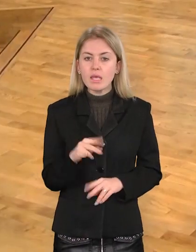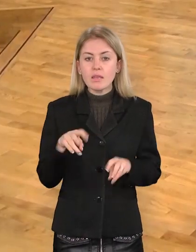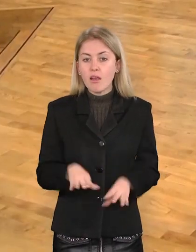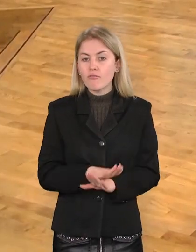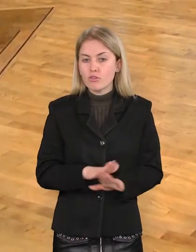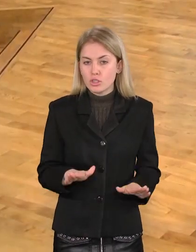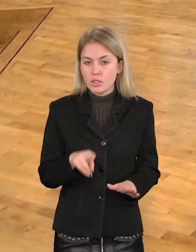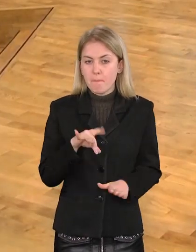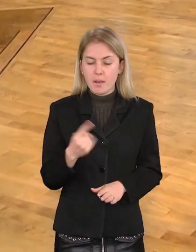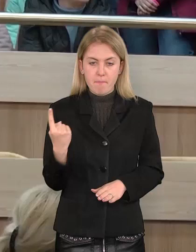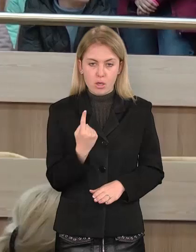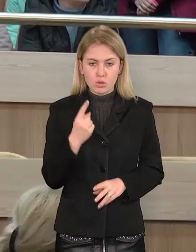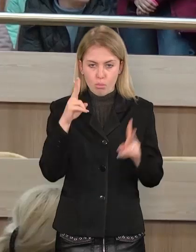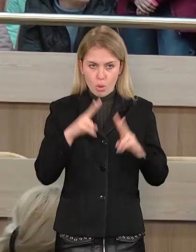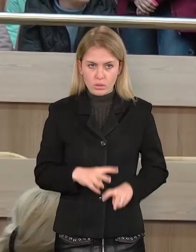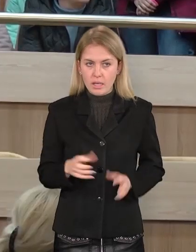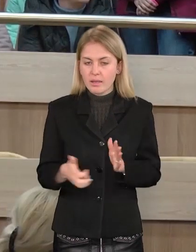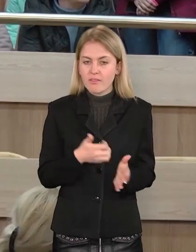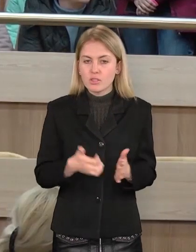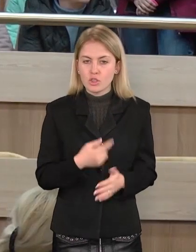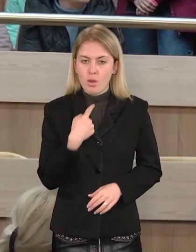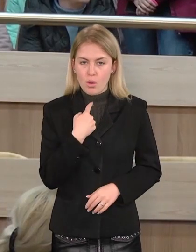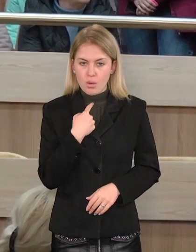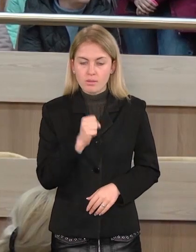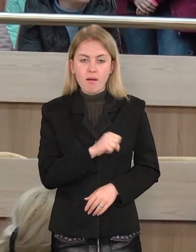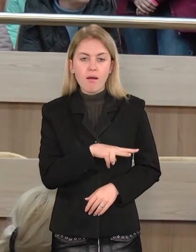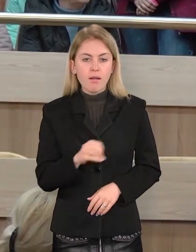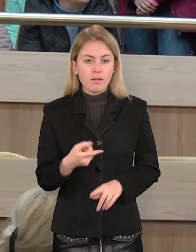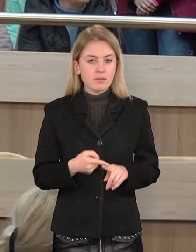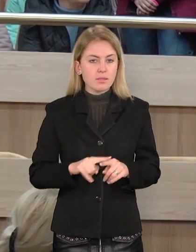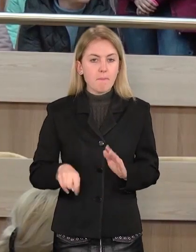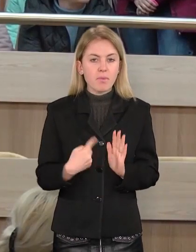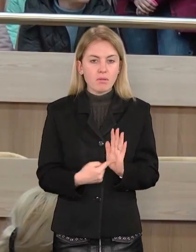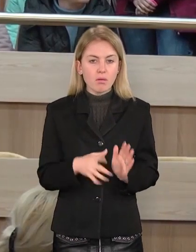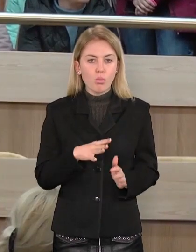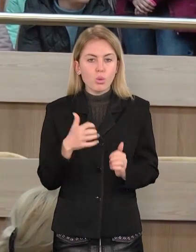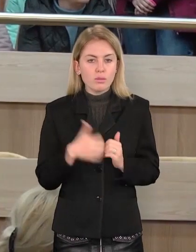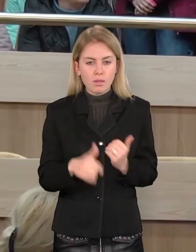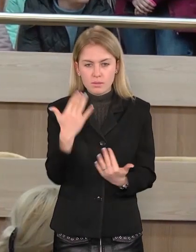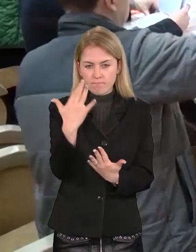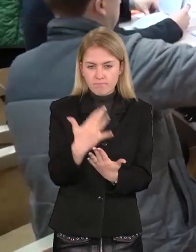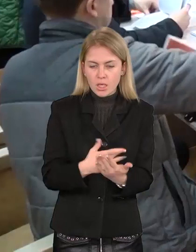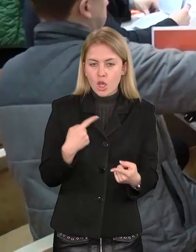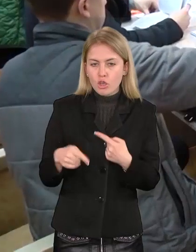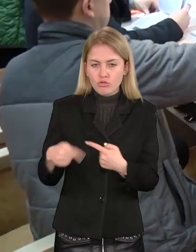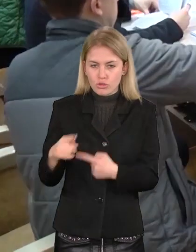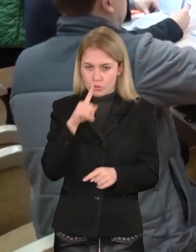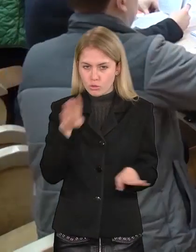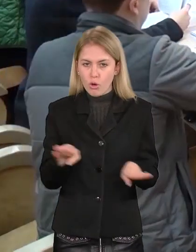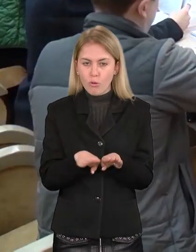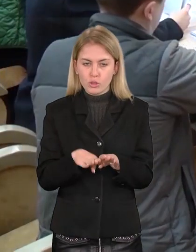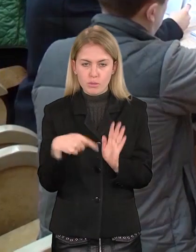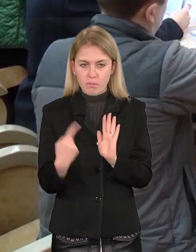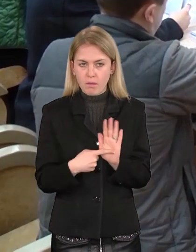вирішили. При першому розгляді не вистачило голосів. Але це питання було серед низки інших схожих, які з першого